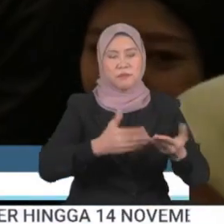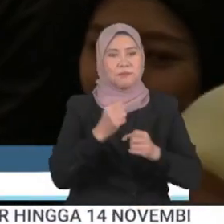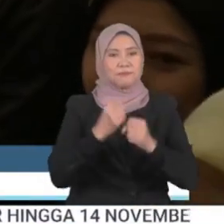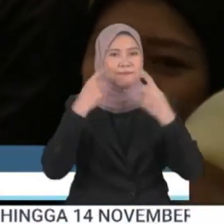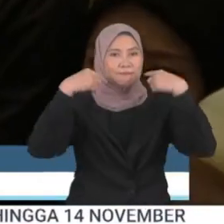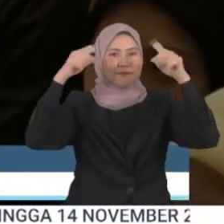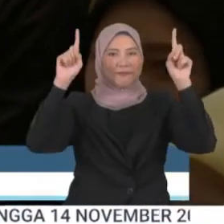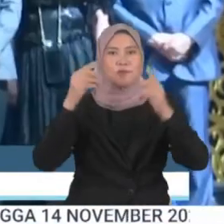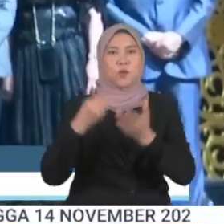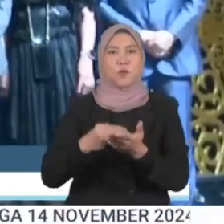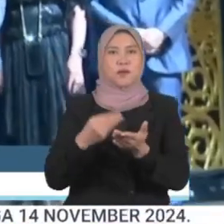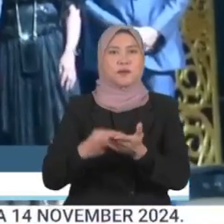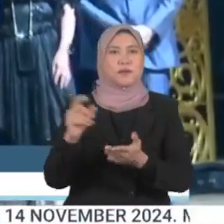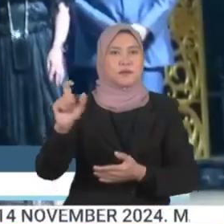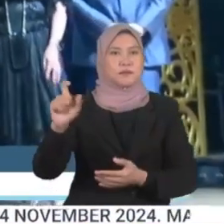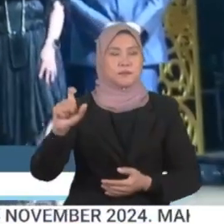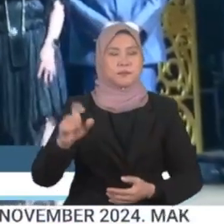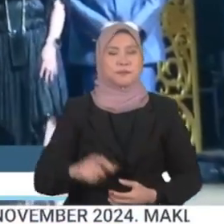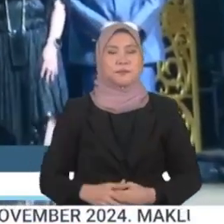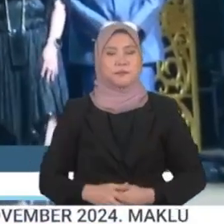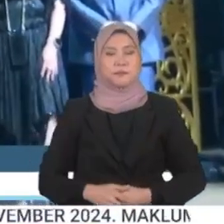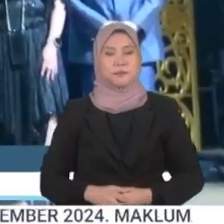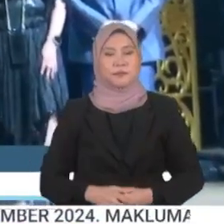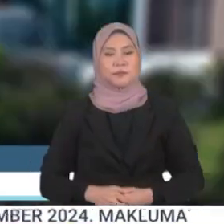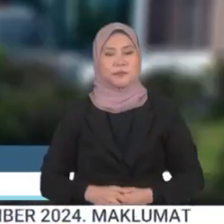kecemerlangan kewangan Islam